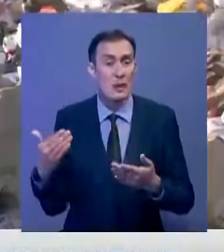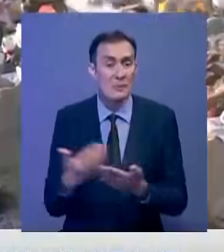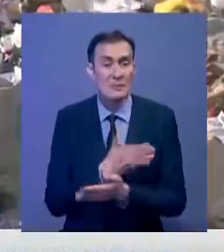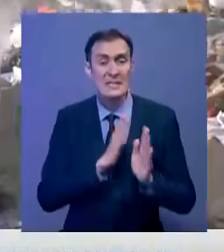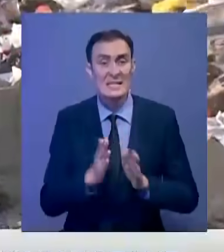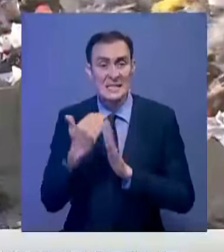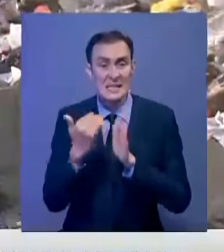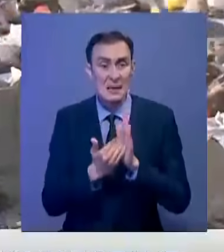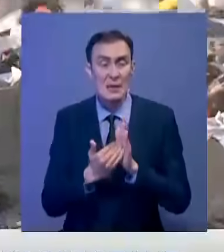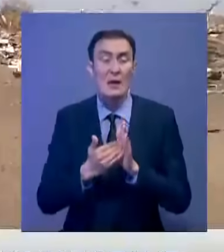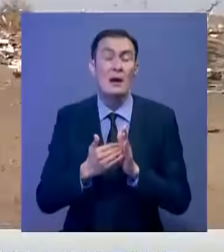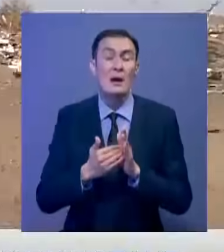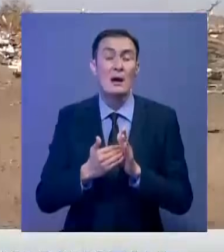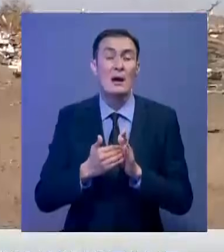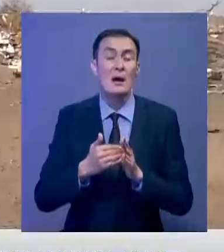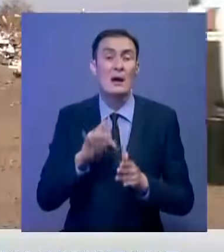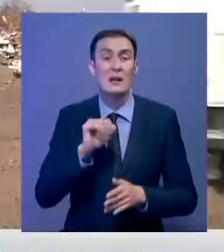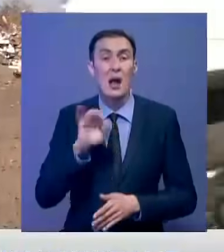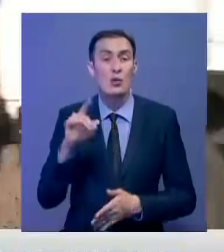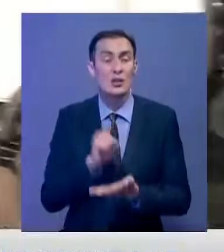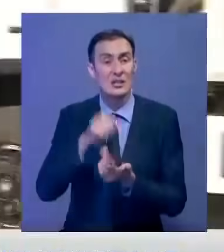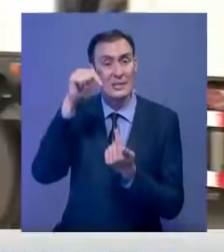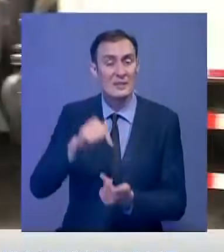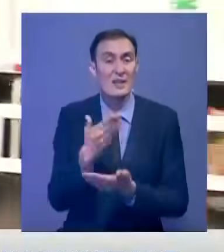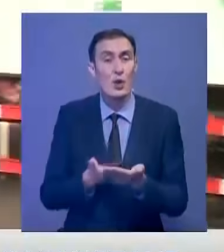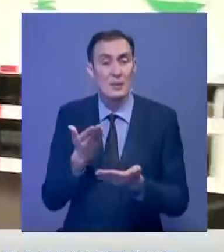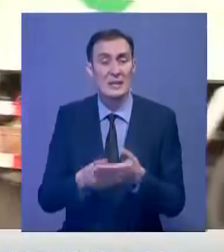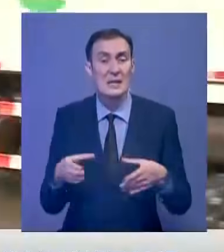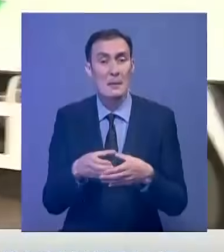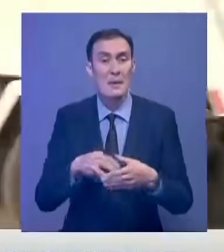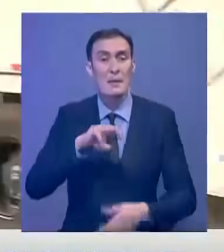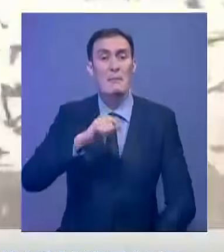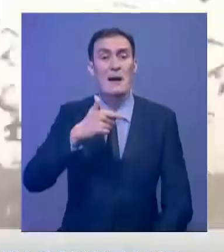схемы классификации РАО. Они должны соответствовать рекомендациям МАГАТЭ.